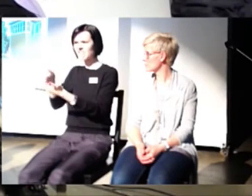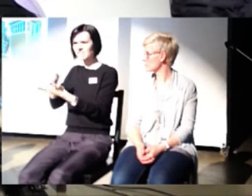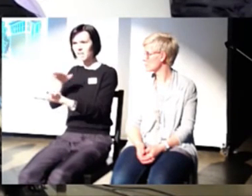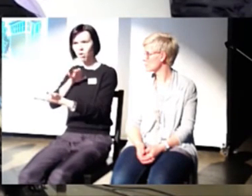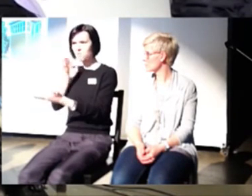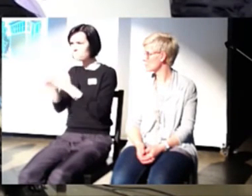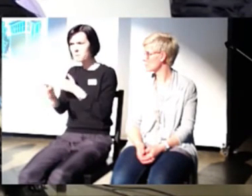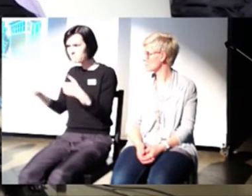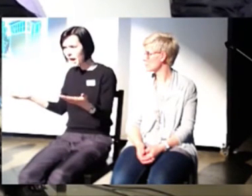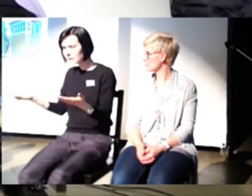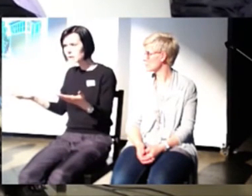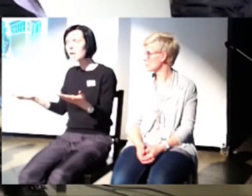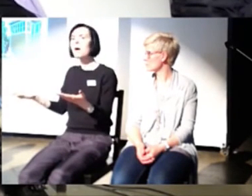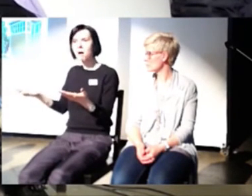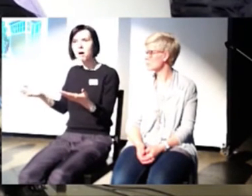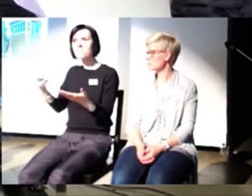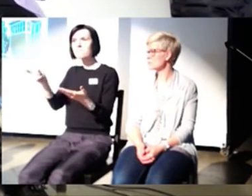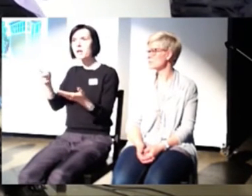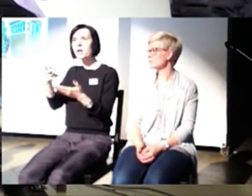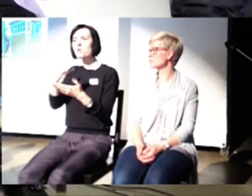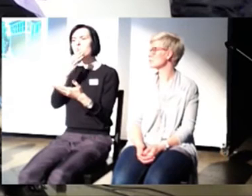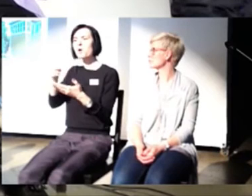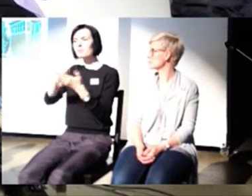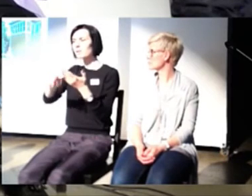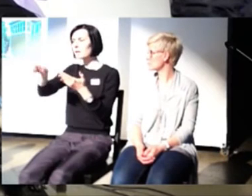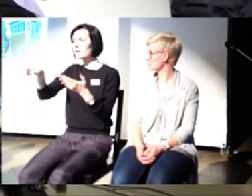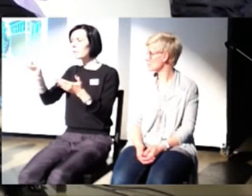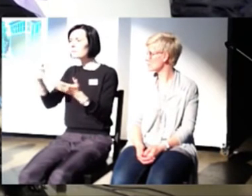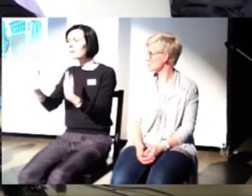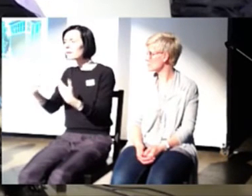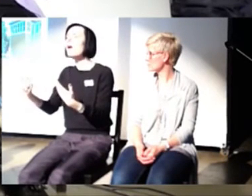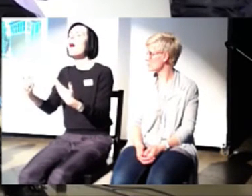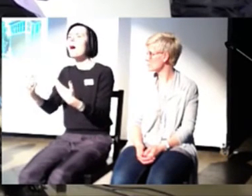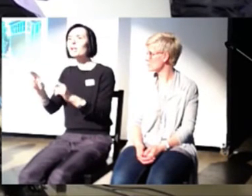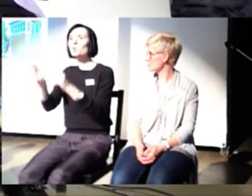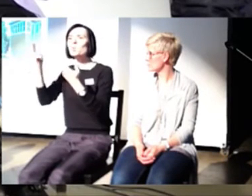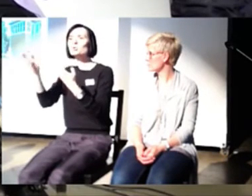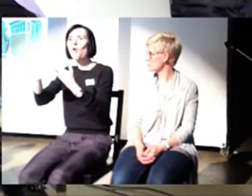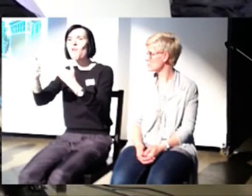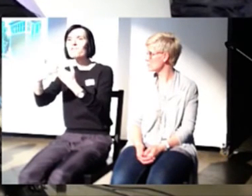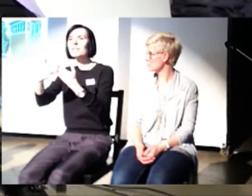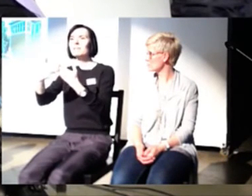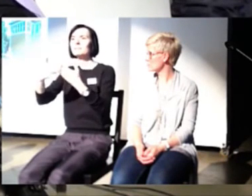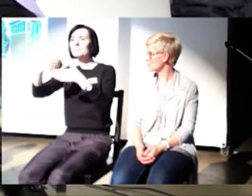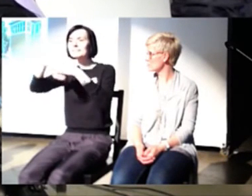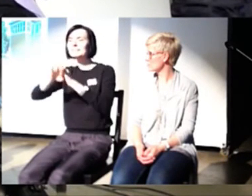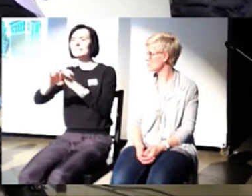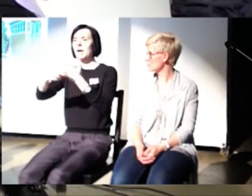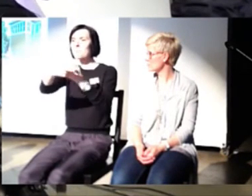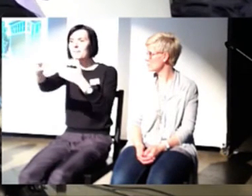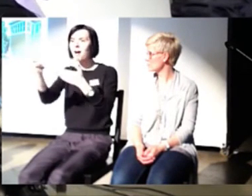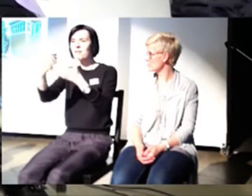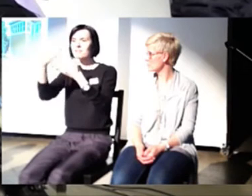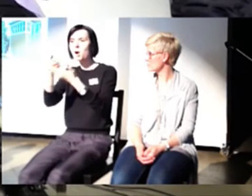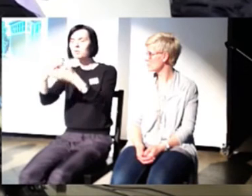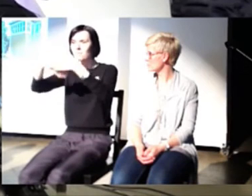yleisöä jo ovella? Ne järjesti kulun kaikille sisäpihan kautta. jolloin he joutuivat myös kohtaamaan taloyhtiön vastustusta ja